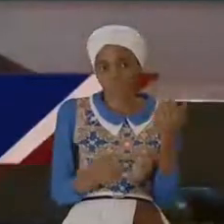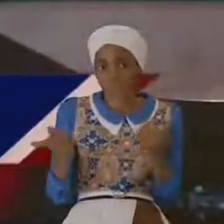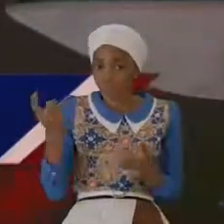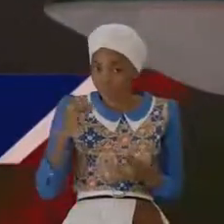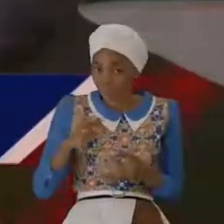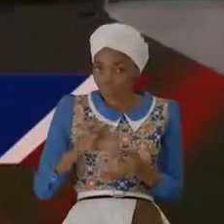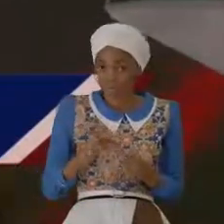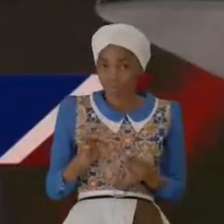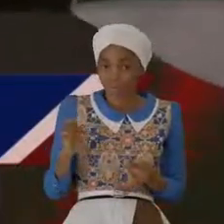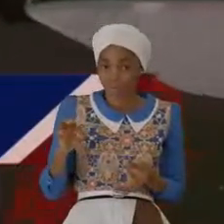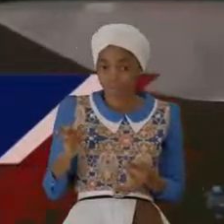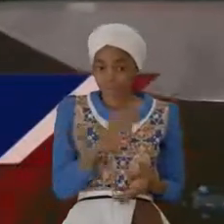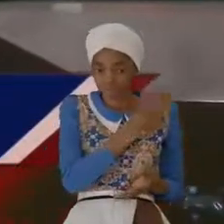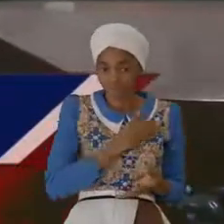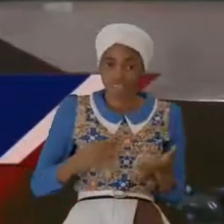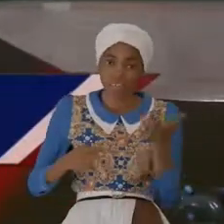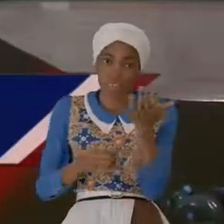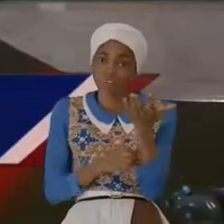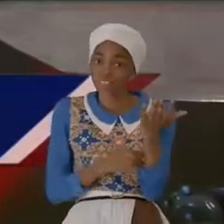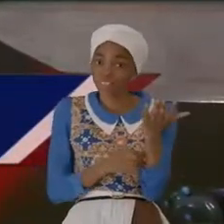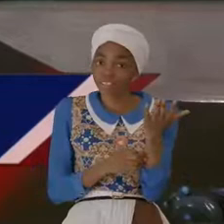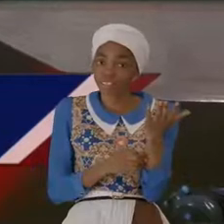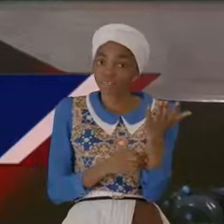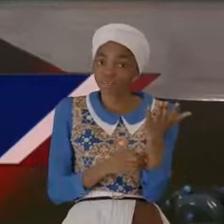L'esprit et la chair